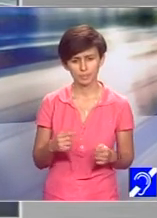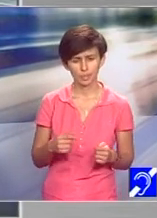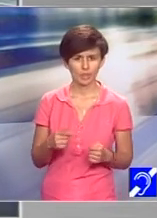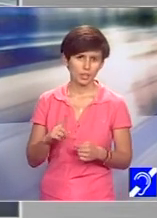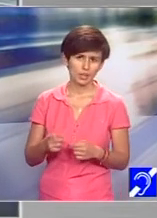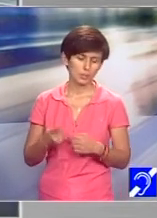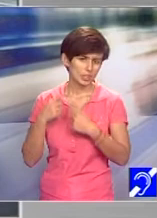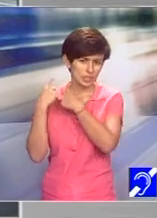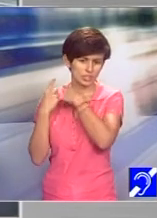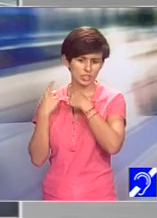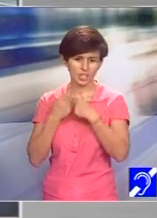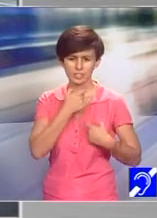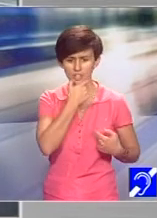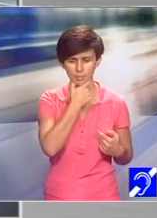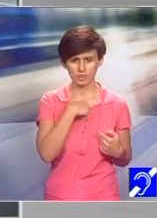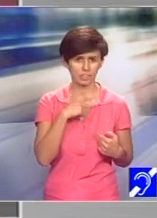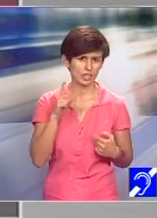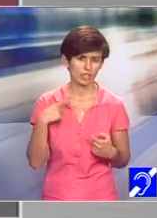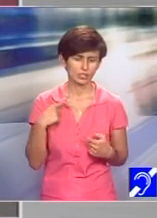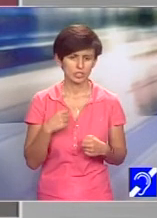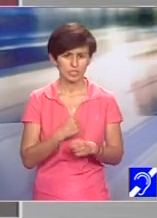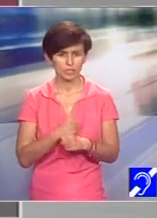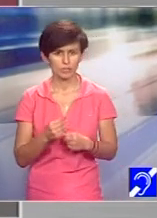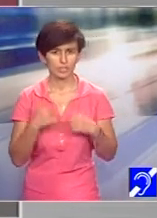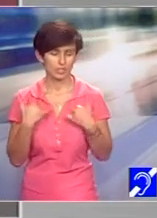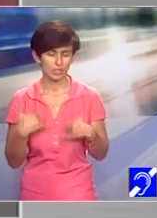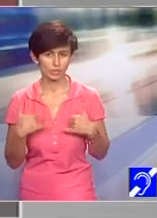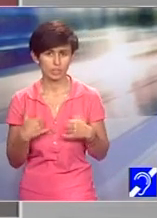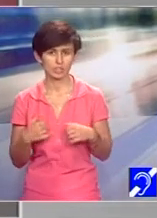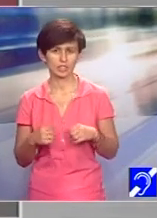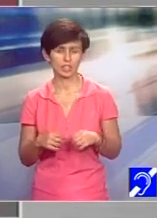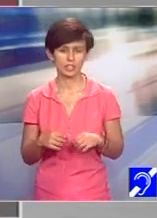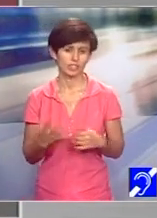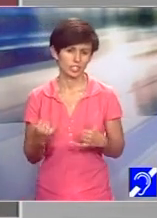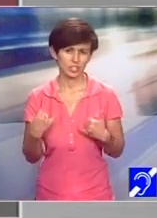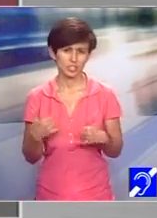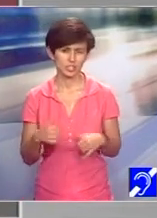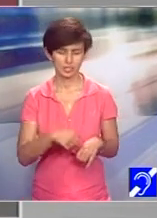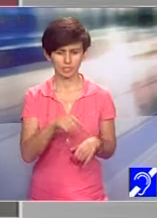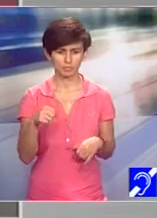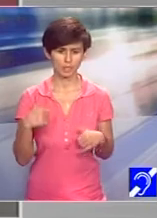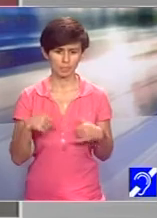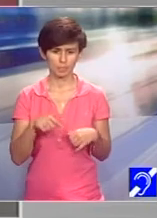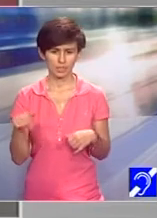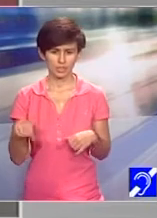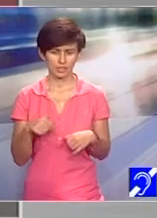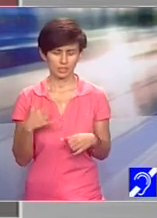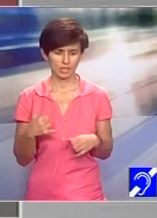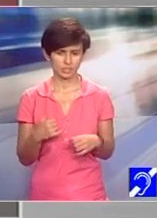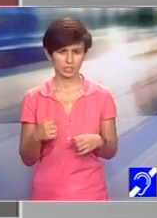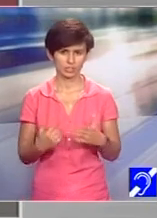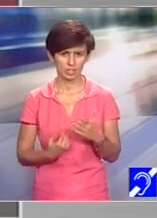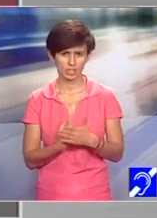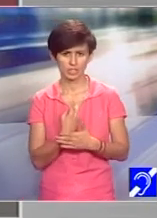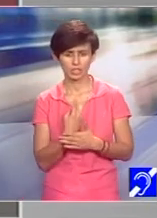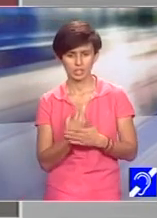vechi, nu sunt atât de bine racordate la ceea ce se întâmplă astăzi, în timp ce noua generație e extrem de bine conectată. Și atunci